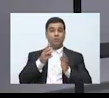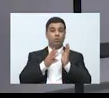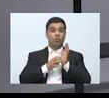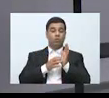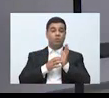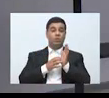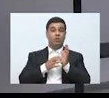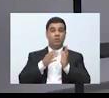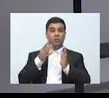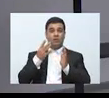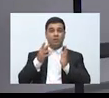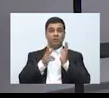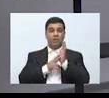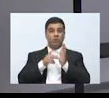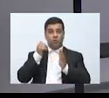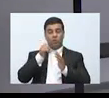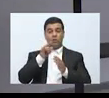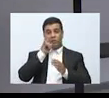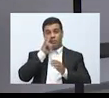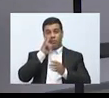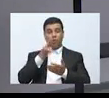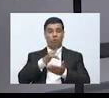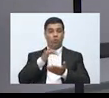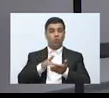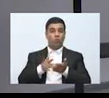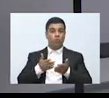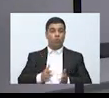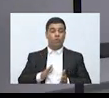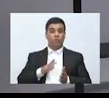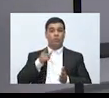1948-yil Samarqand viloyatida tug'ilgan.